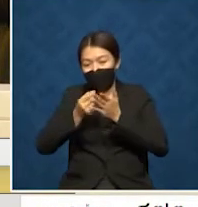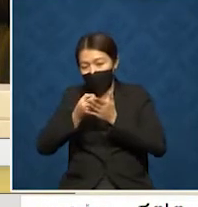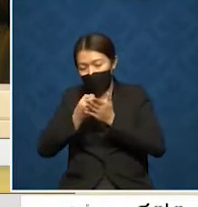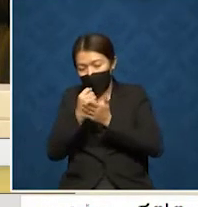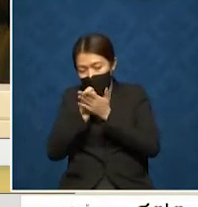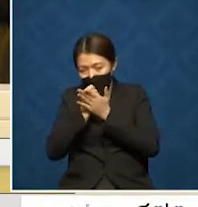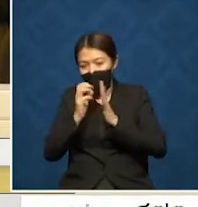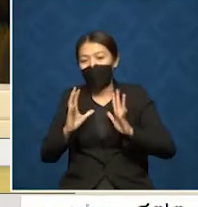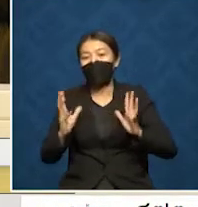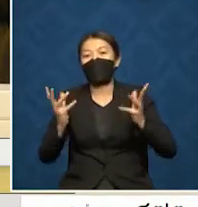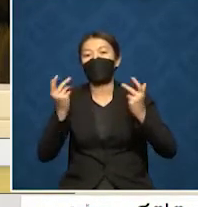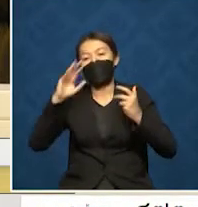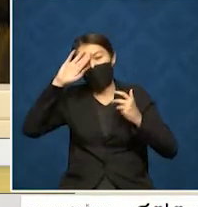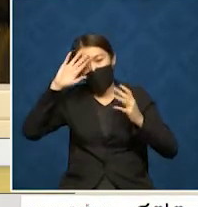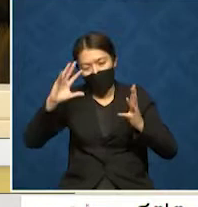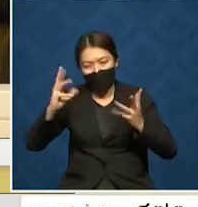ก็มีเพียง